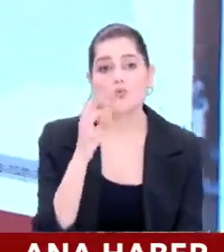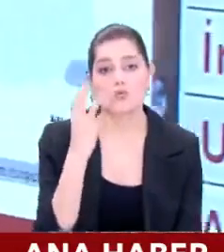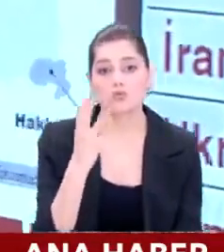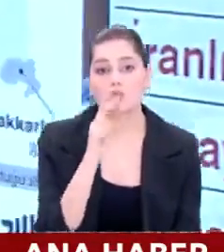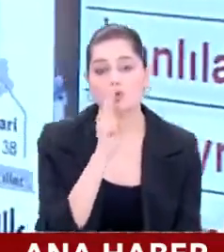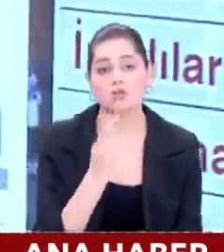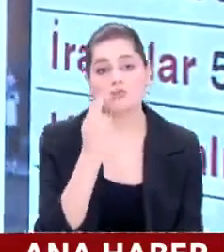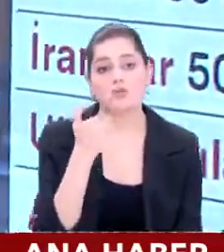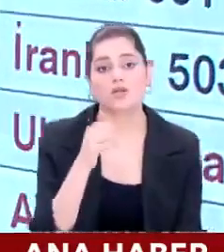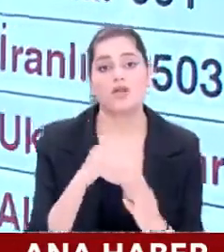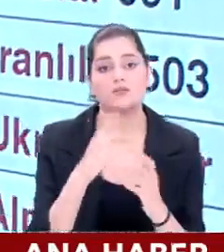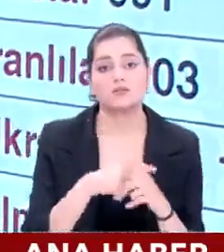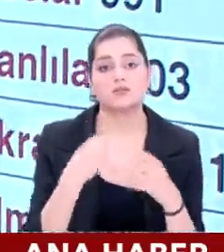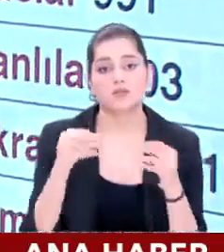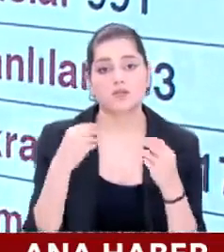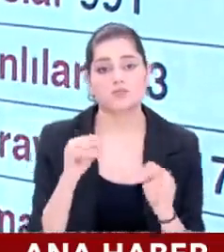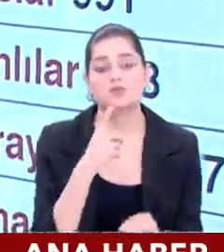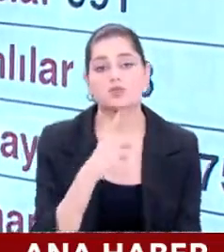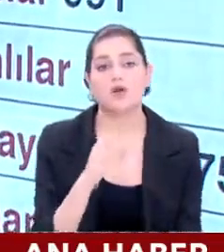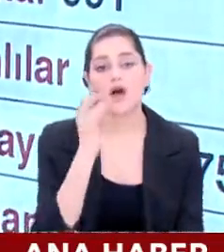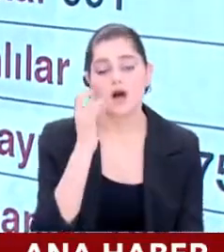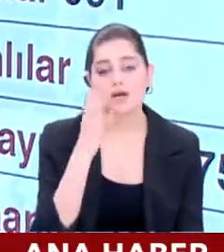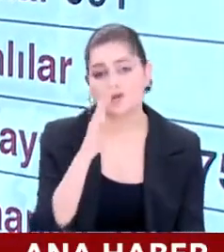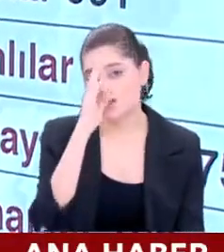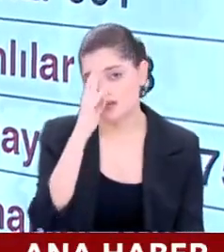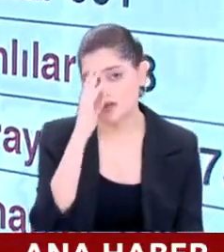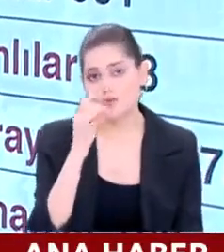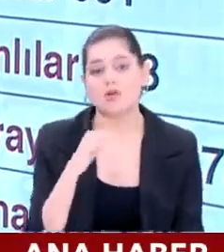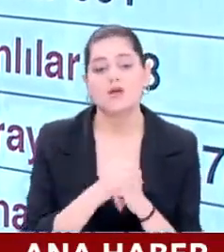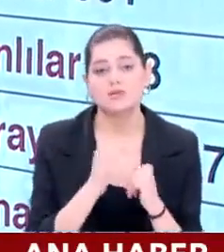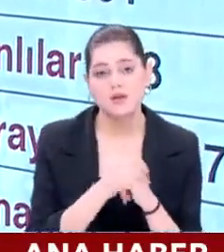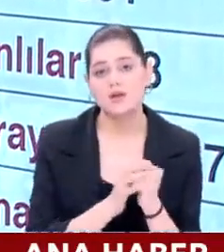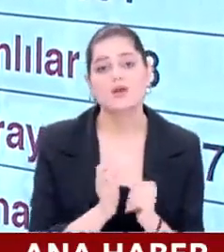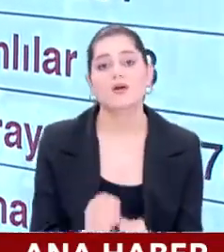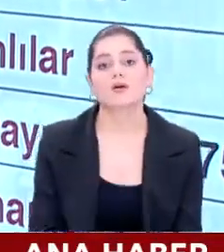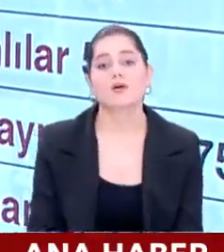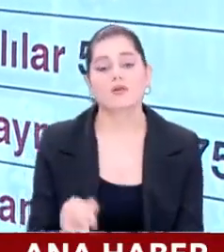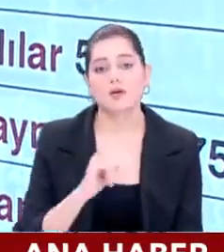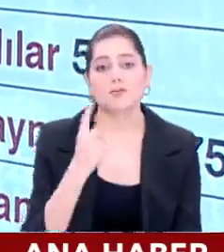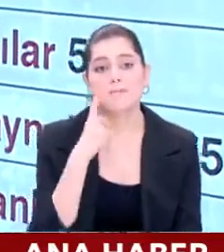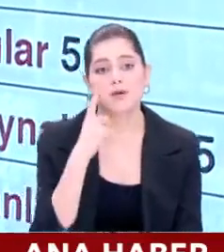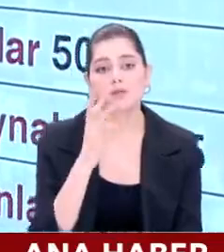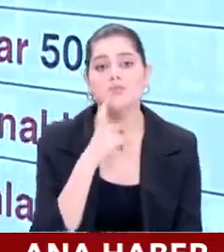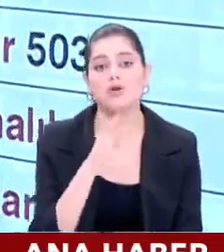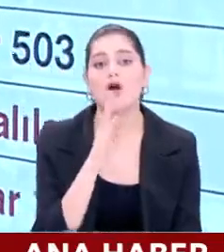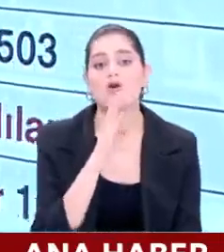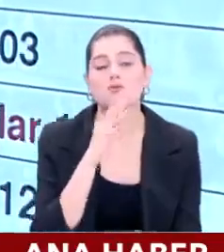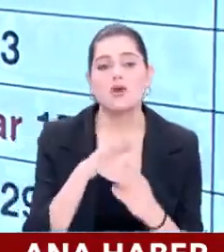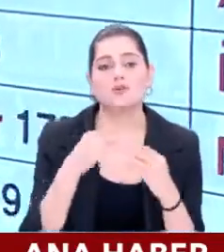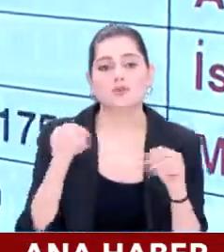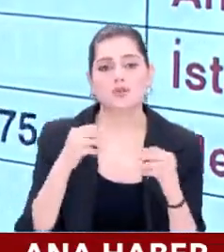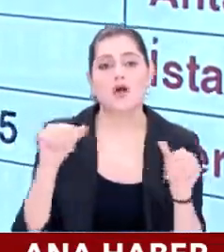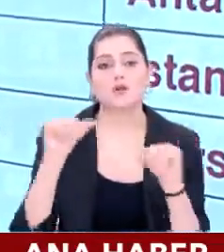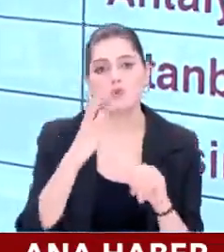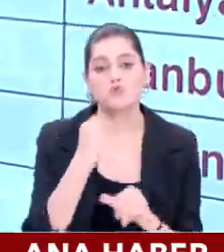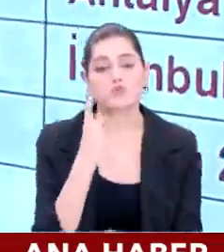113.000.276 konut Satılmış sadece Ankara İstanbul Antalya boğazlı ve yakından Bir bakalım şimdi yabancı hep konum satışı